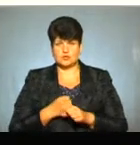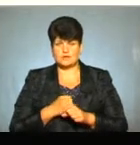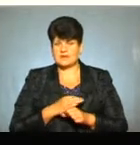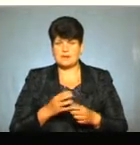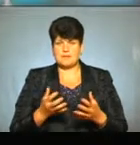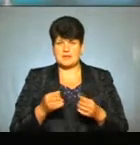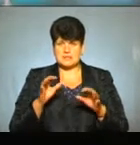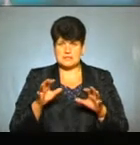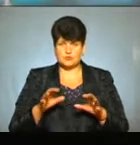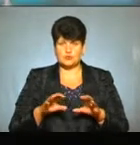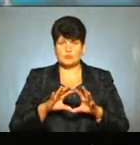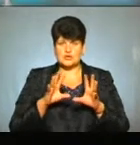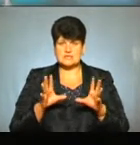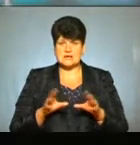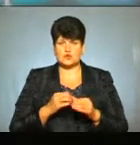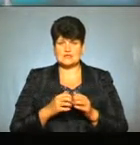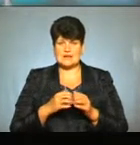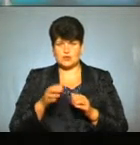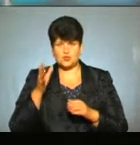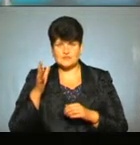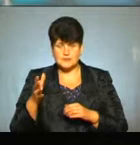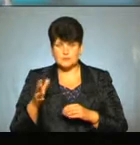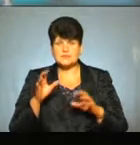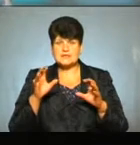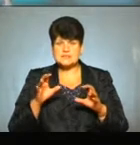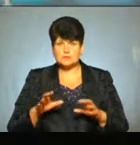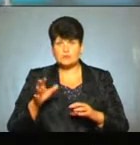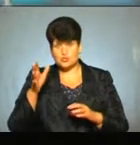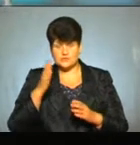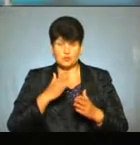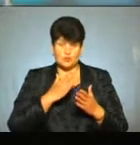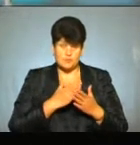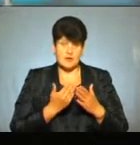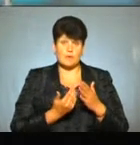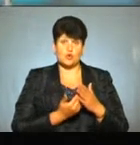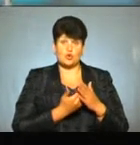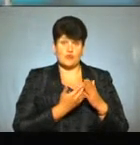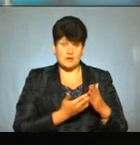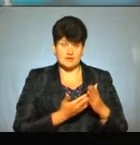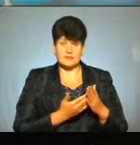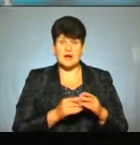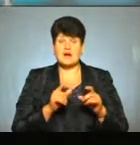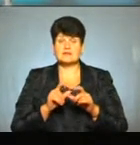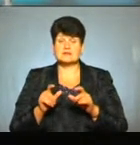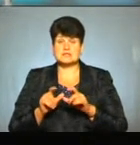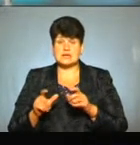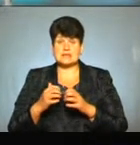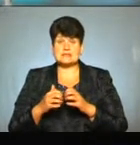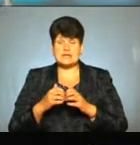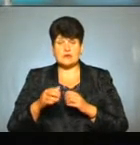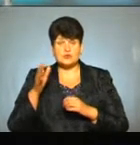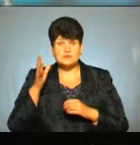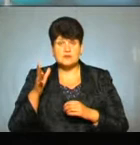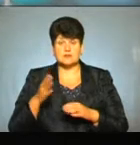– неприйнятий закон про загальну середню освіту. Тобто закон про освіту ми маємо новий, а у закладах